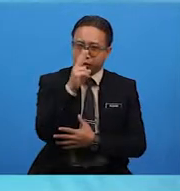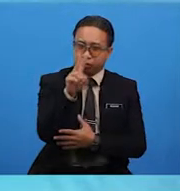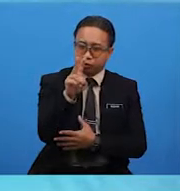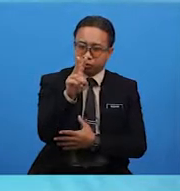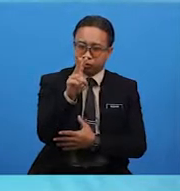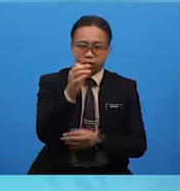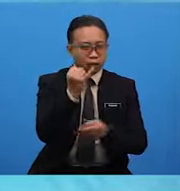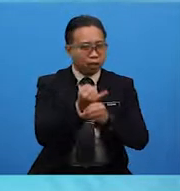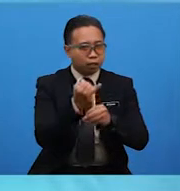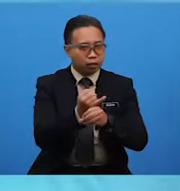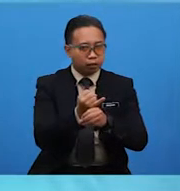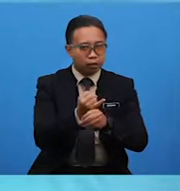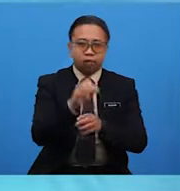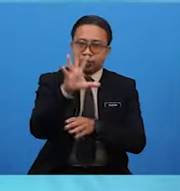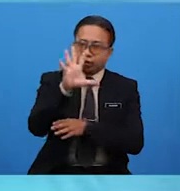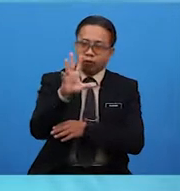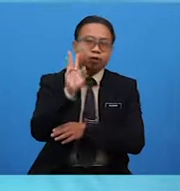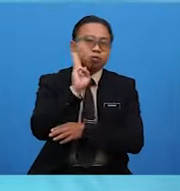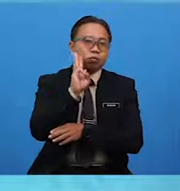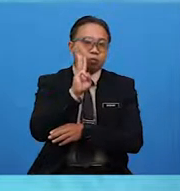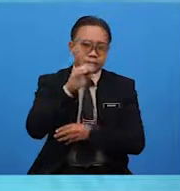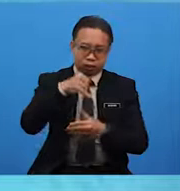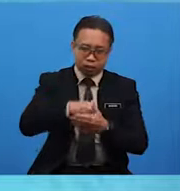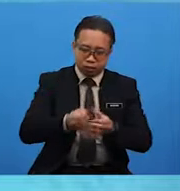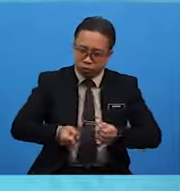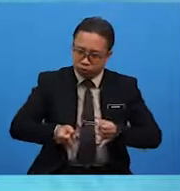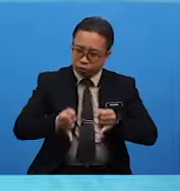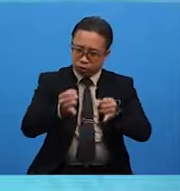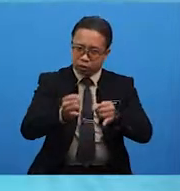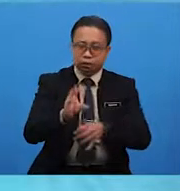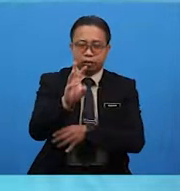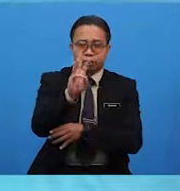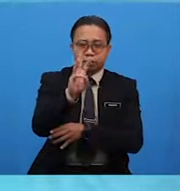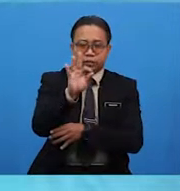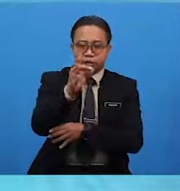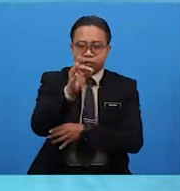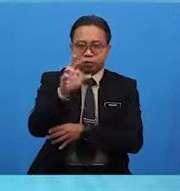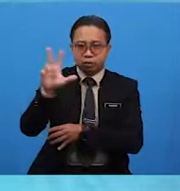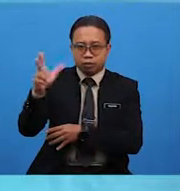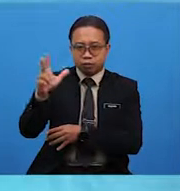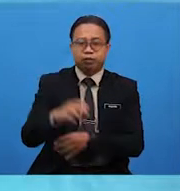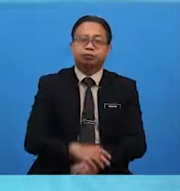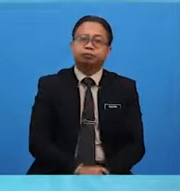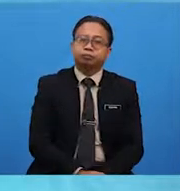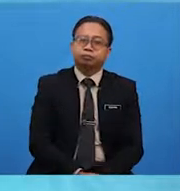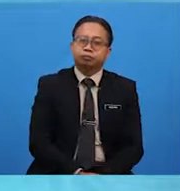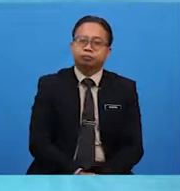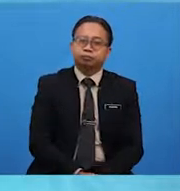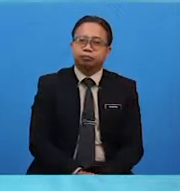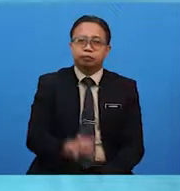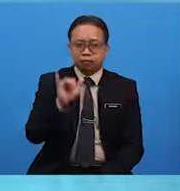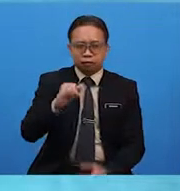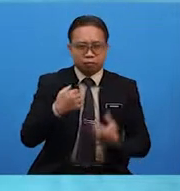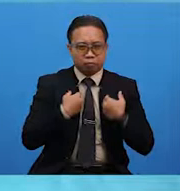yaitu yang bertajuk five women in the sweet pada tahun 1913 yang memaparkan pengayaan the Distortion